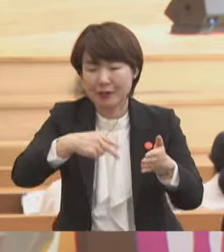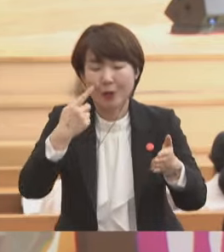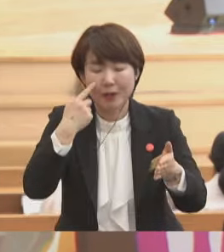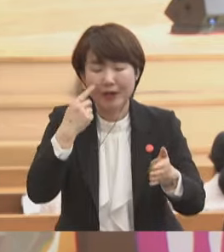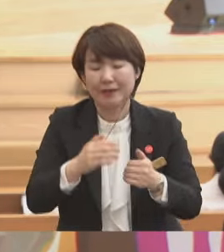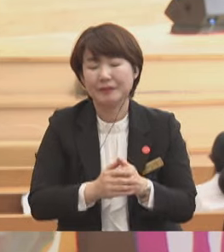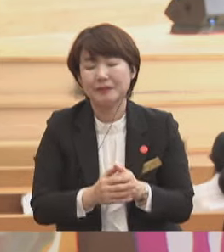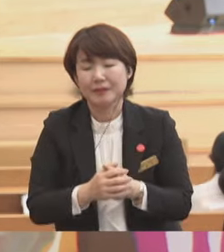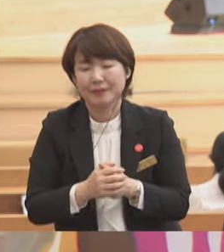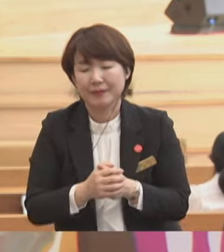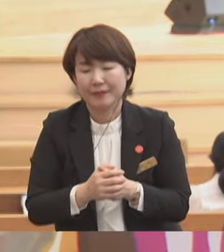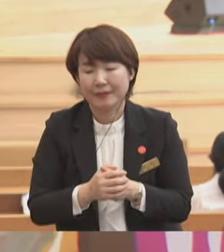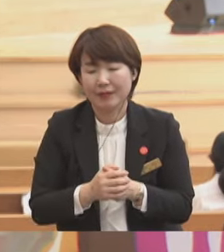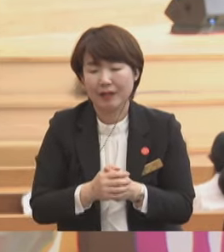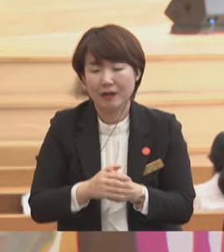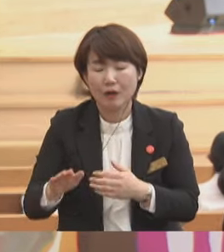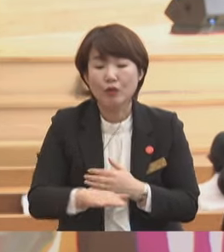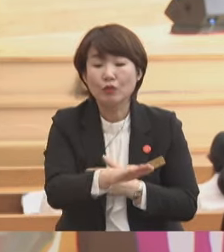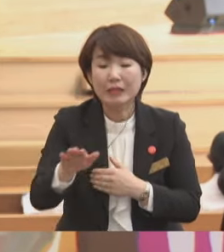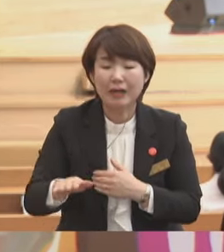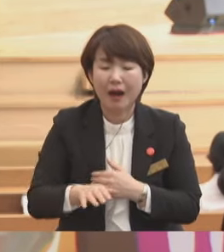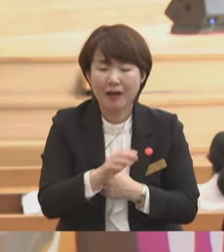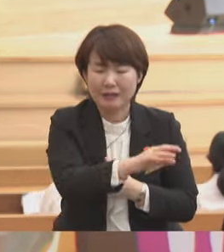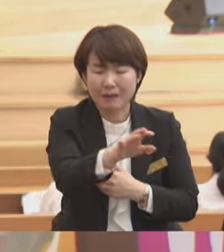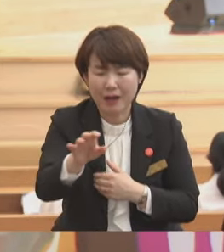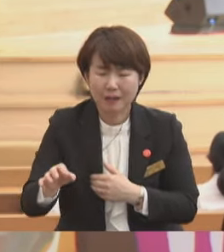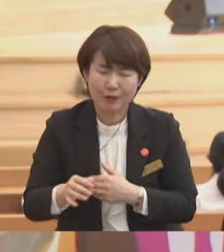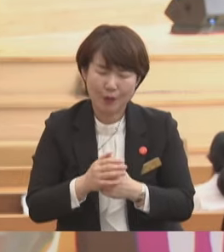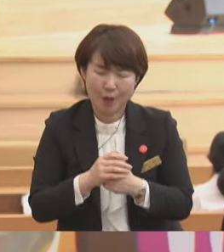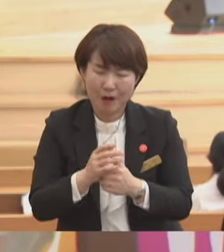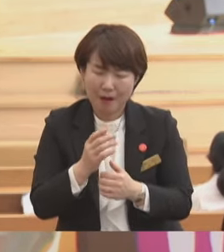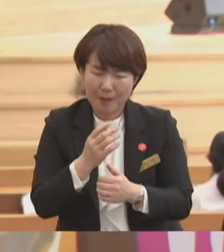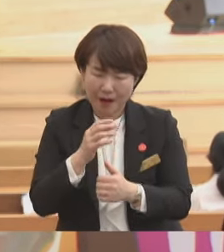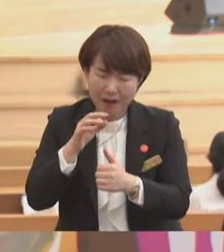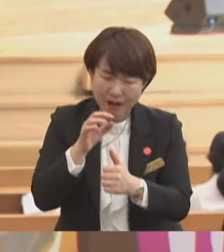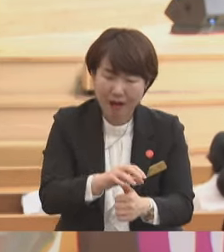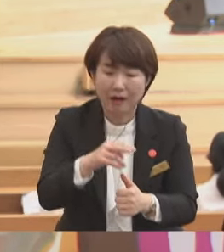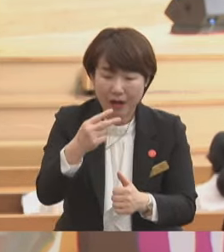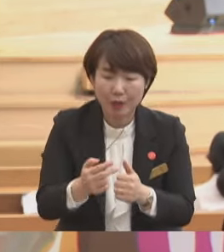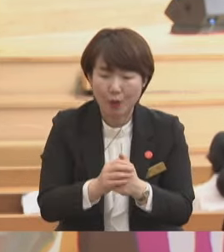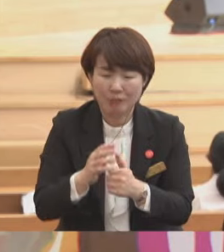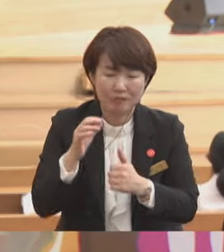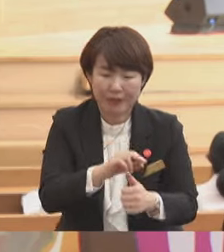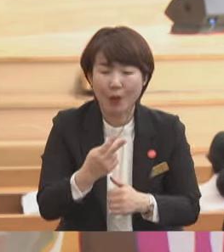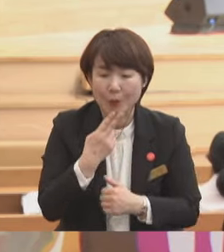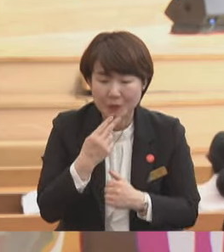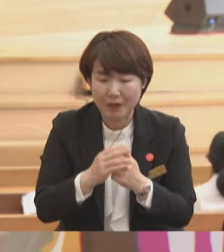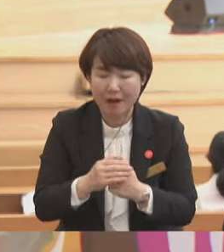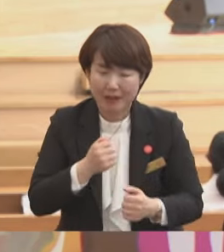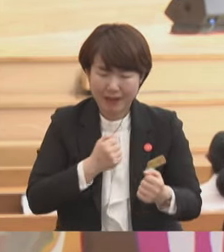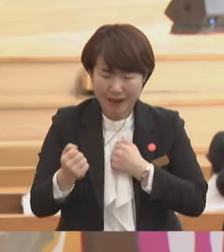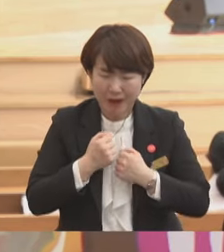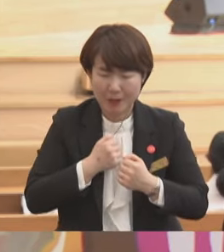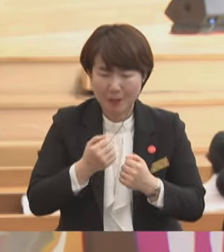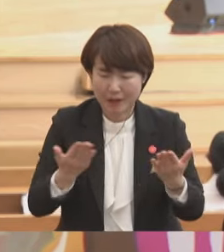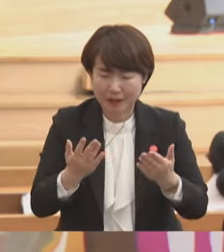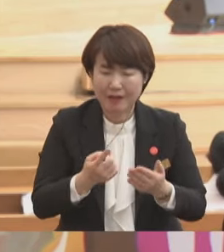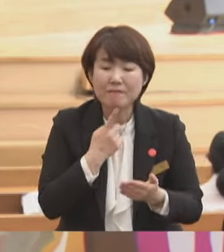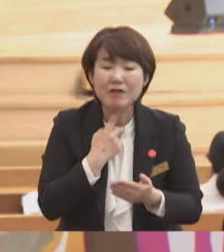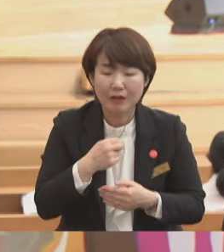약속을 하셨는가 시작 우리가 사망으로 우을 당하여도 쌓이지 아니하며 답답한 일을